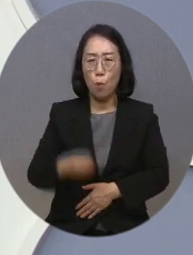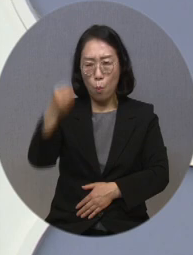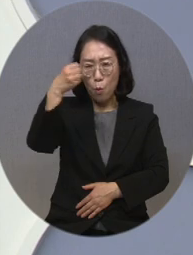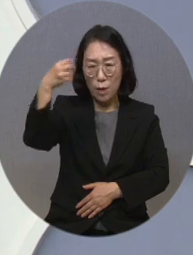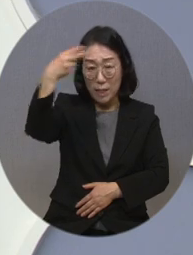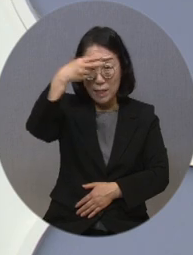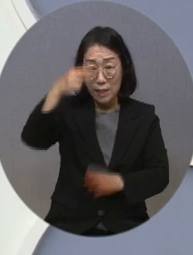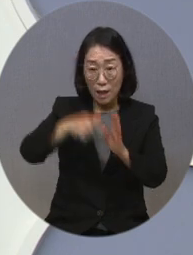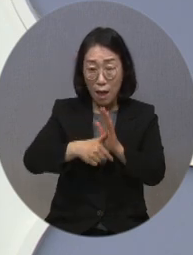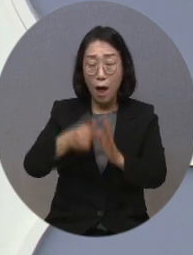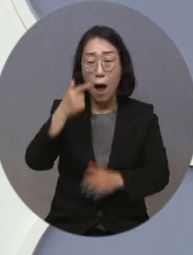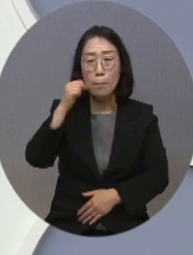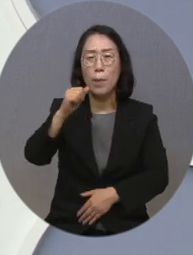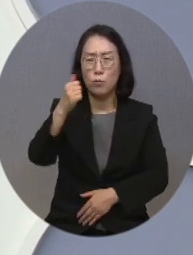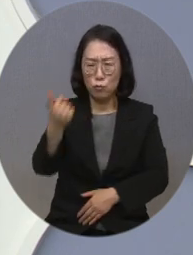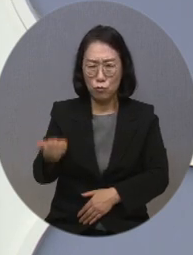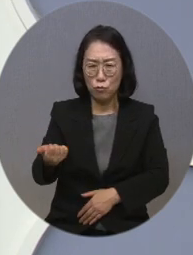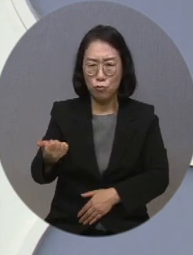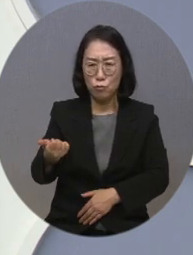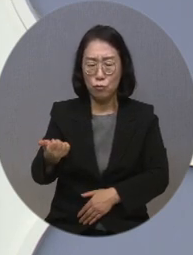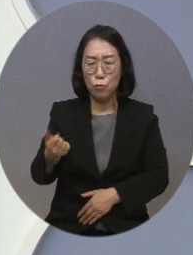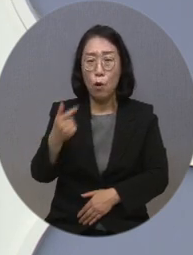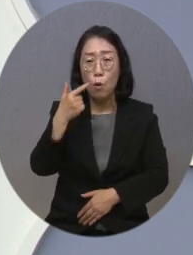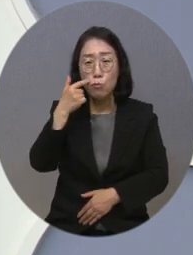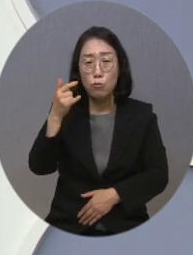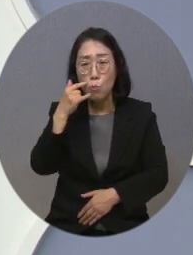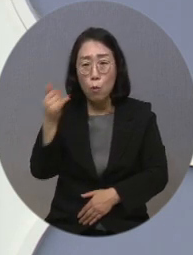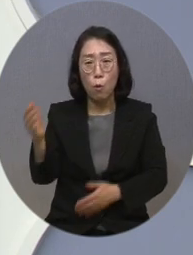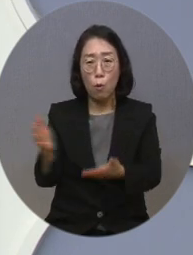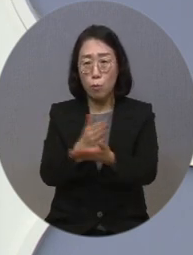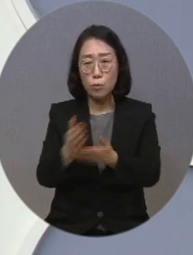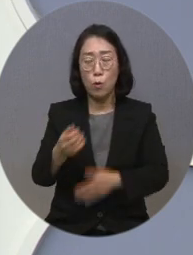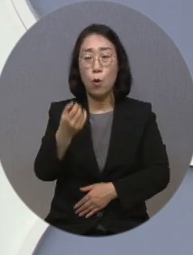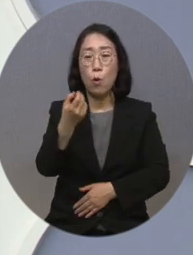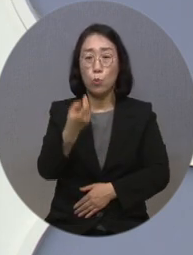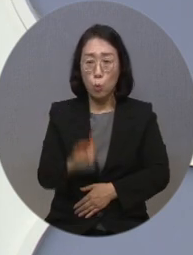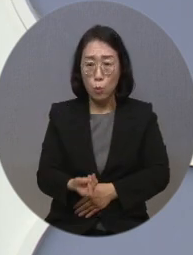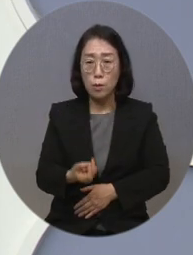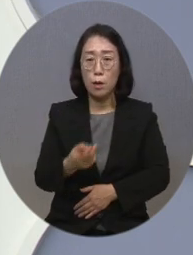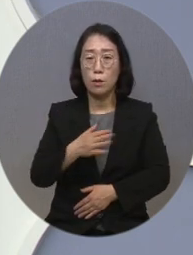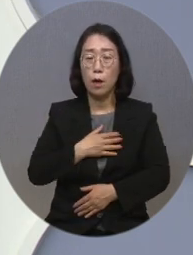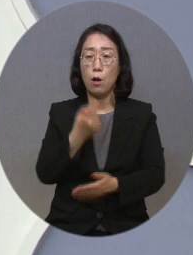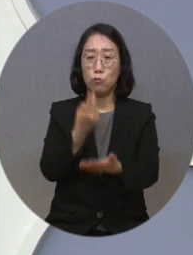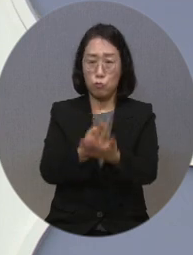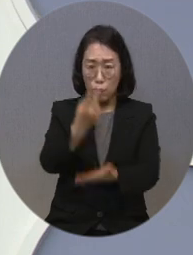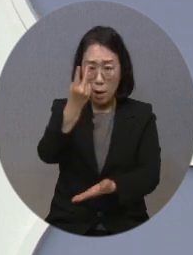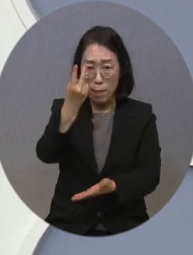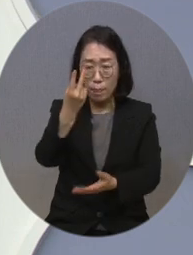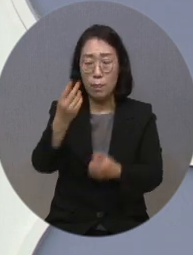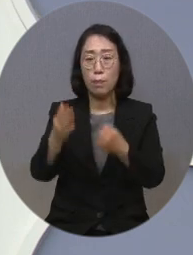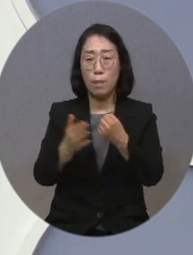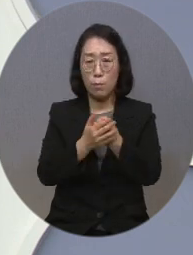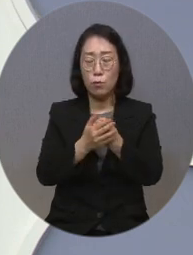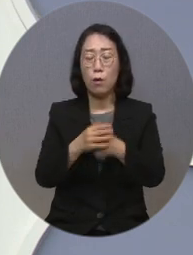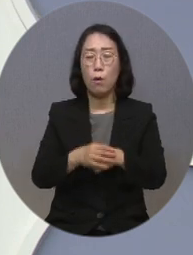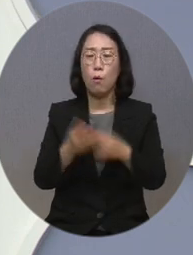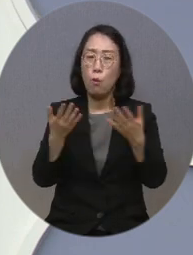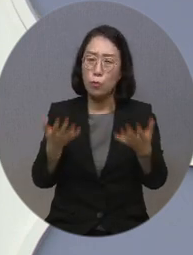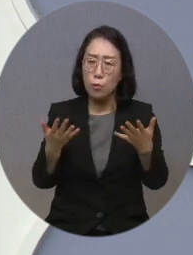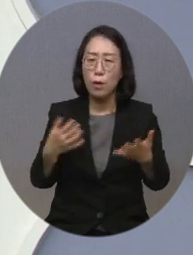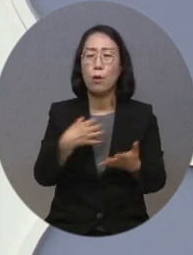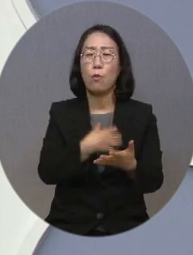아버지까지 잃어갖고 부모를 다 잃어서 자기 동생하고 둘이만 남게 돼서 앞으로 어떻게 살아가야 될지 정말